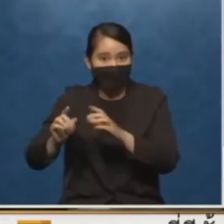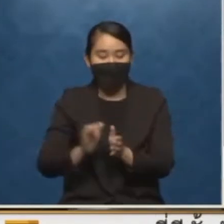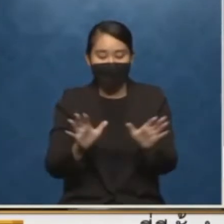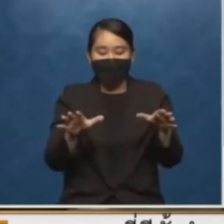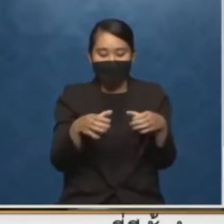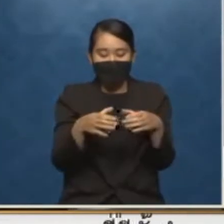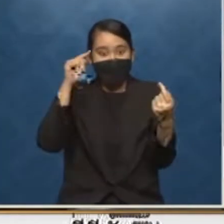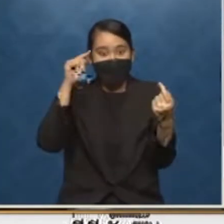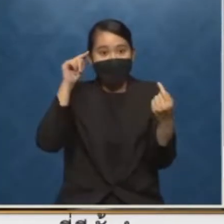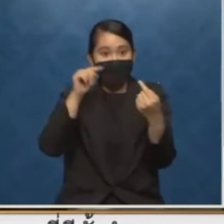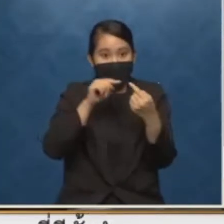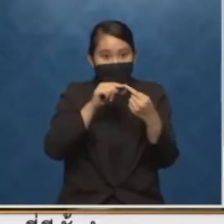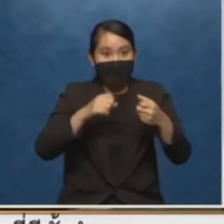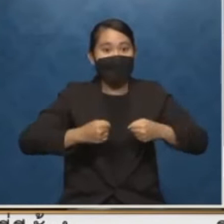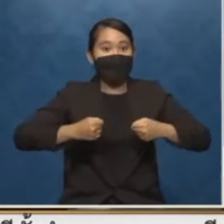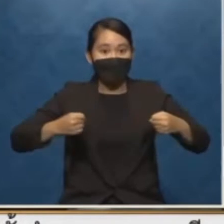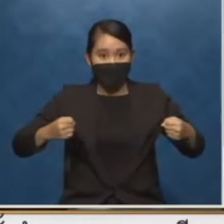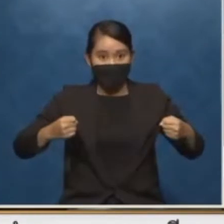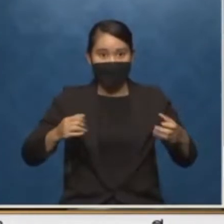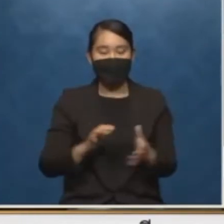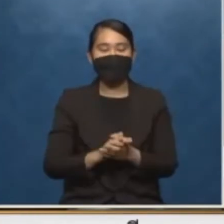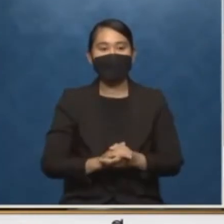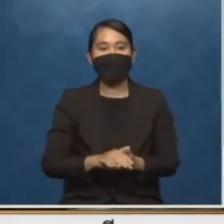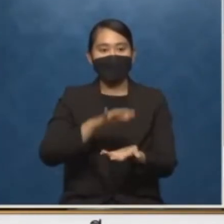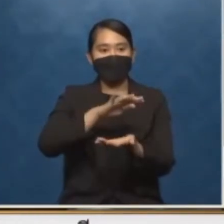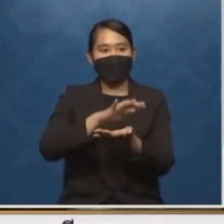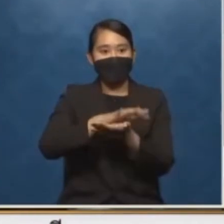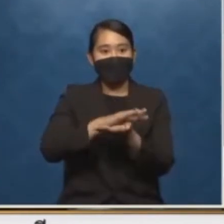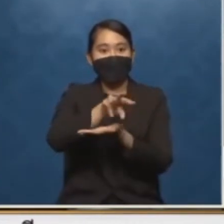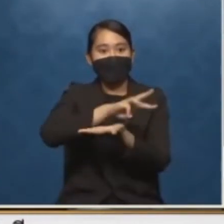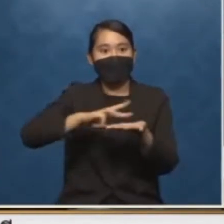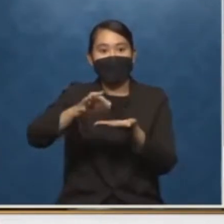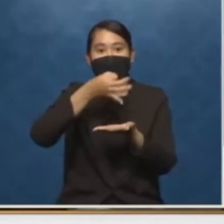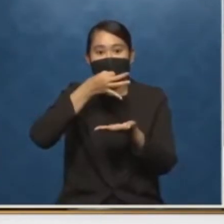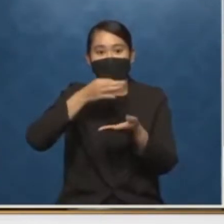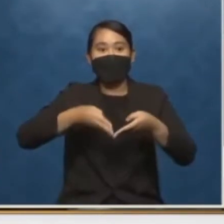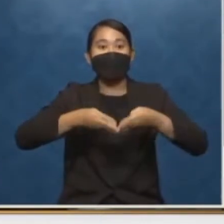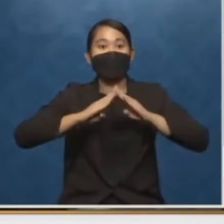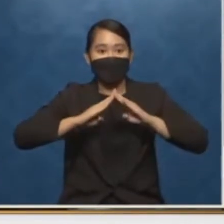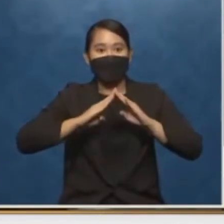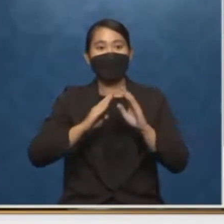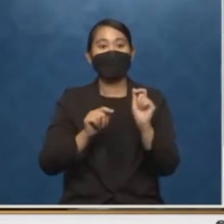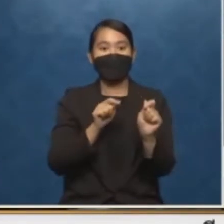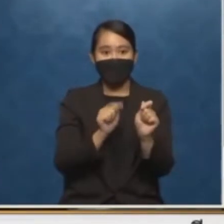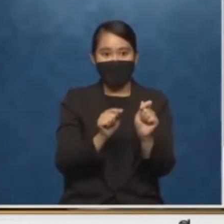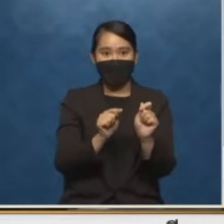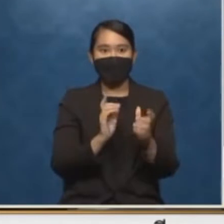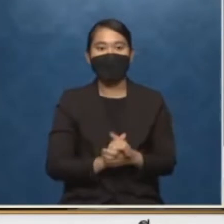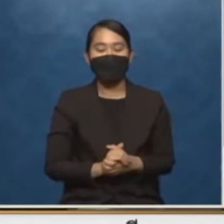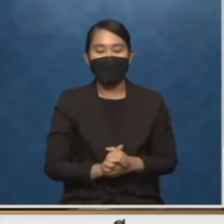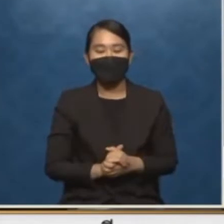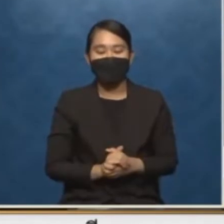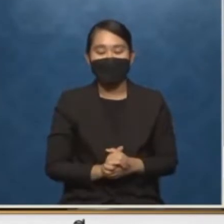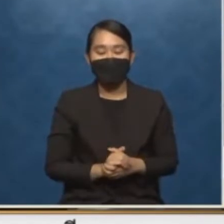ายการจัดตั้งสถานศึกษาอาชีวศึกษาในระดับอำเภอเพื่อการจั